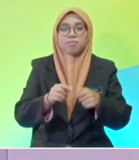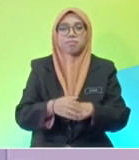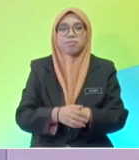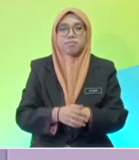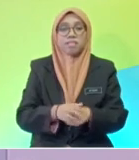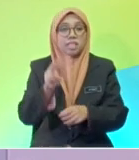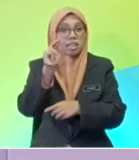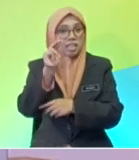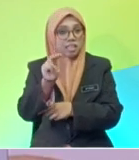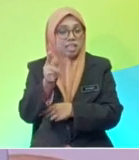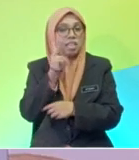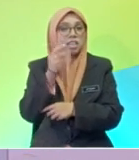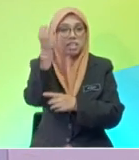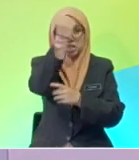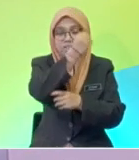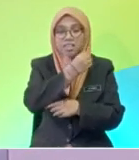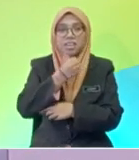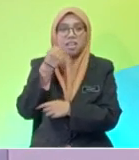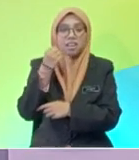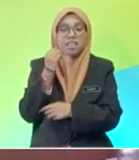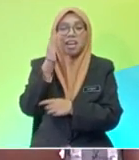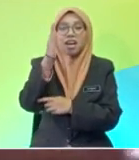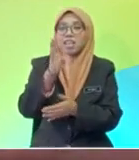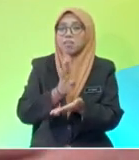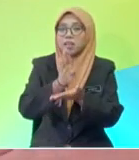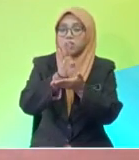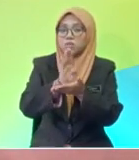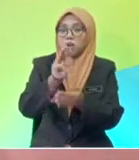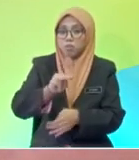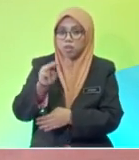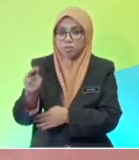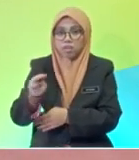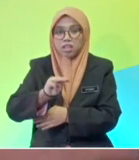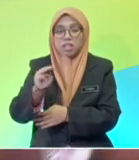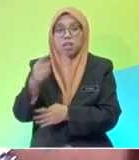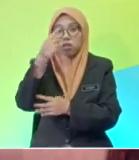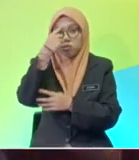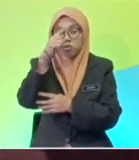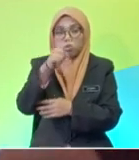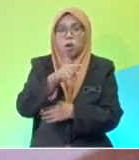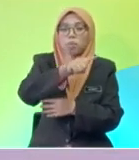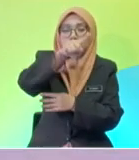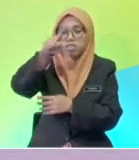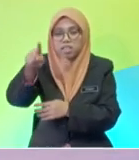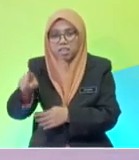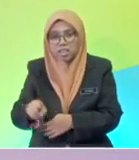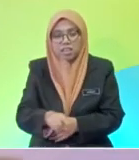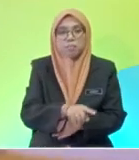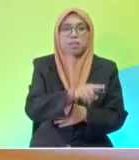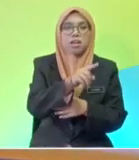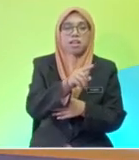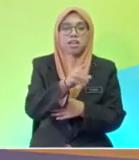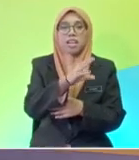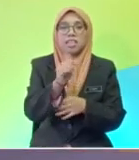akan bantu murid-murid di rumah untuk PU sing Oke nanti anak panah akan tunjuk gambar apel